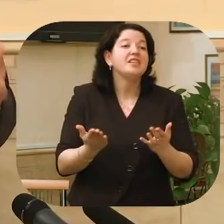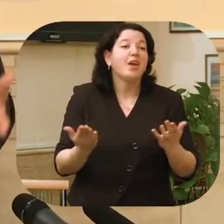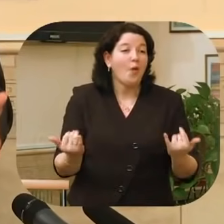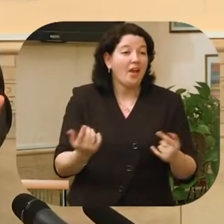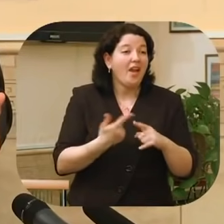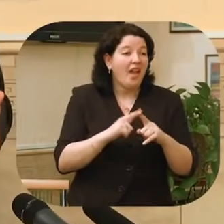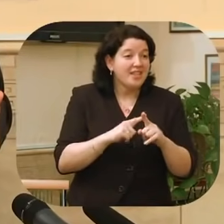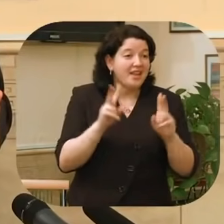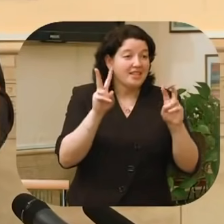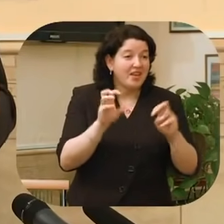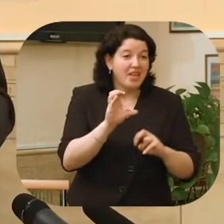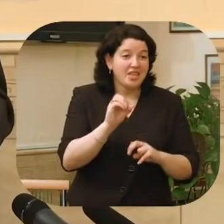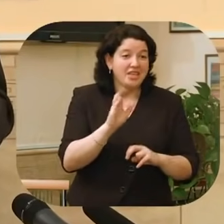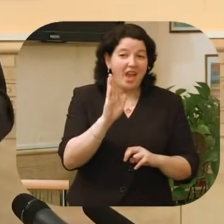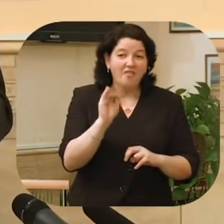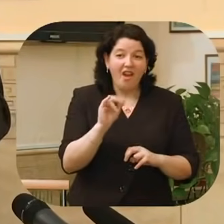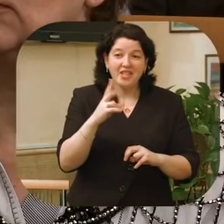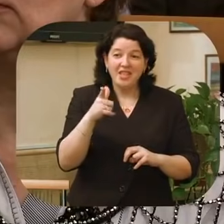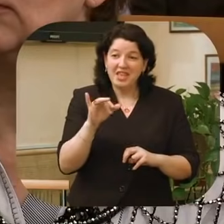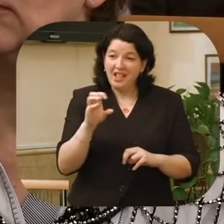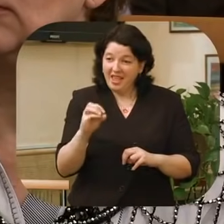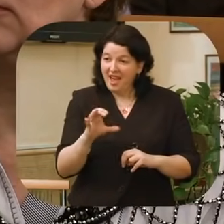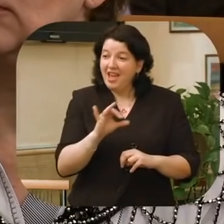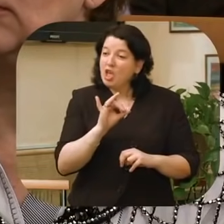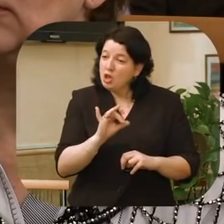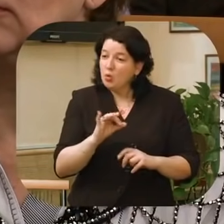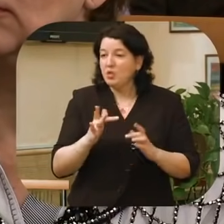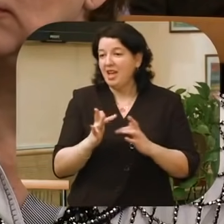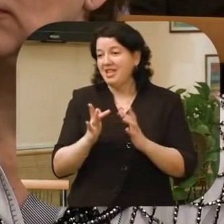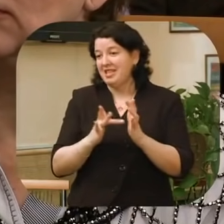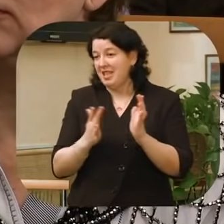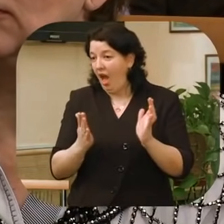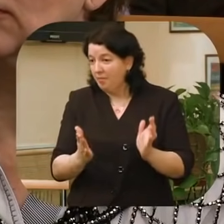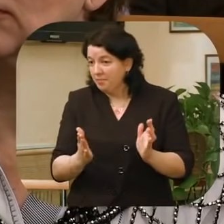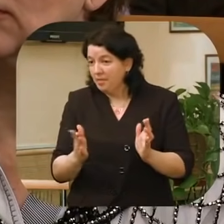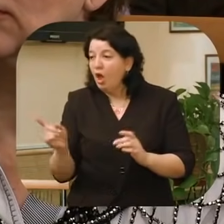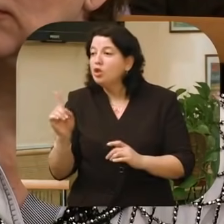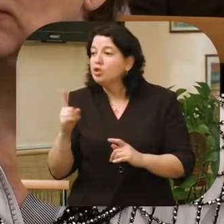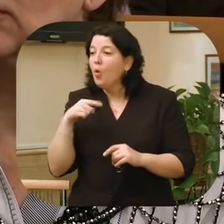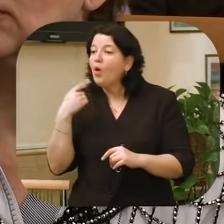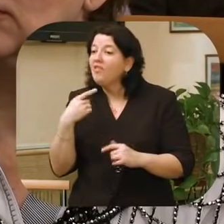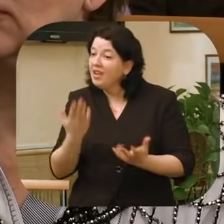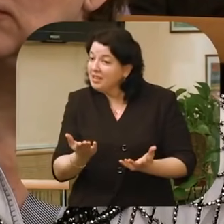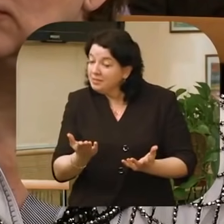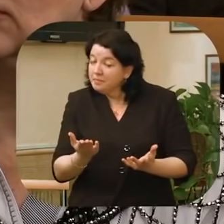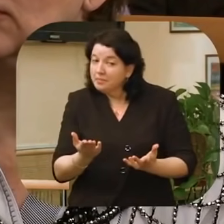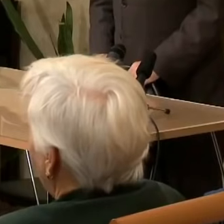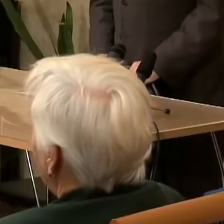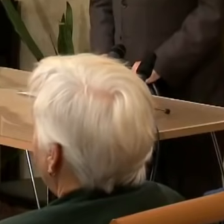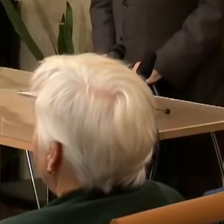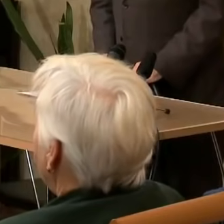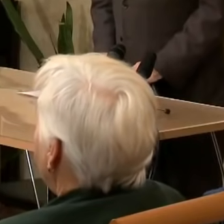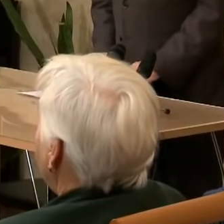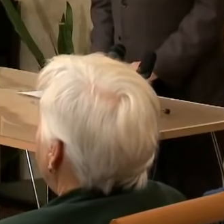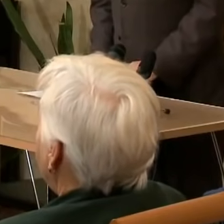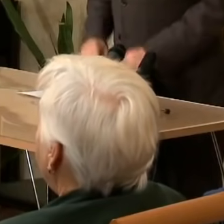Это Евангелие Иисуса Христа. А оказывается, что Он говорит? Он